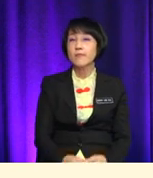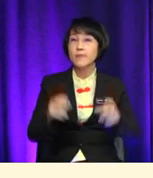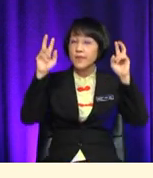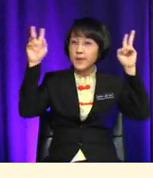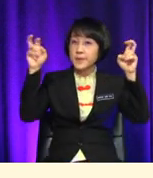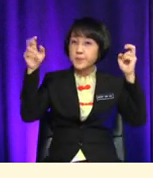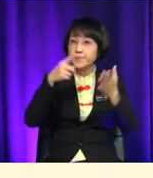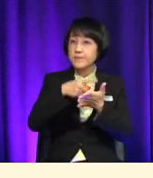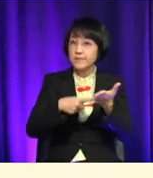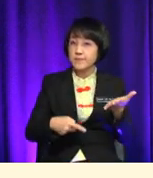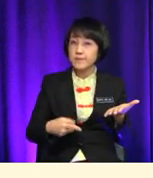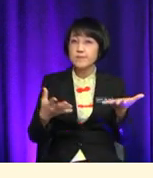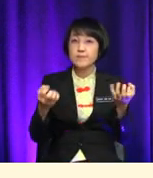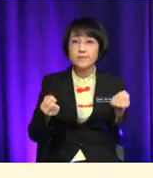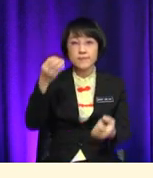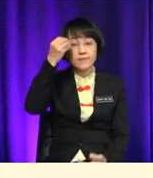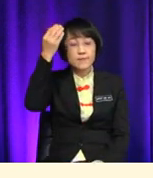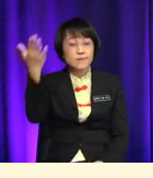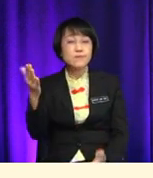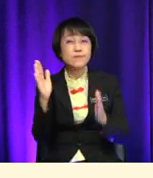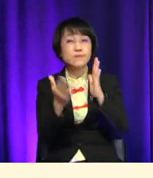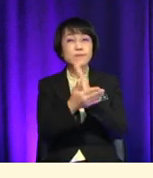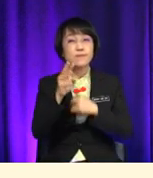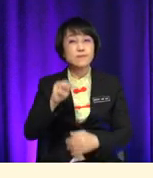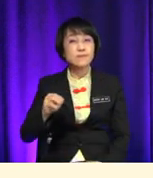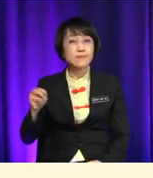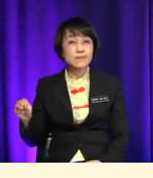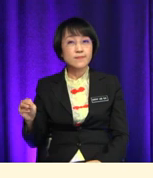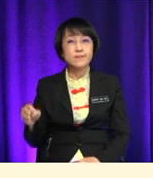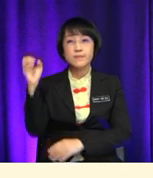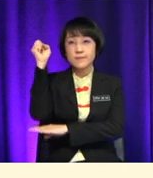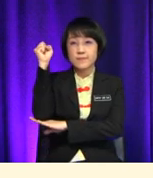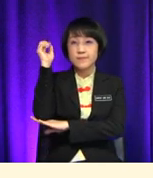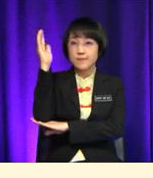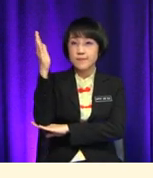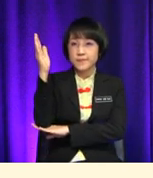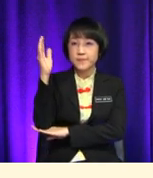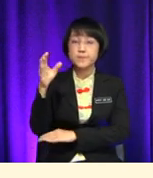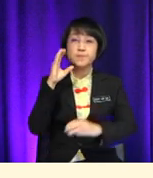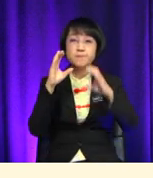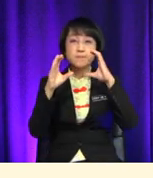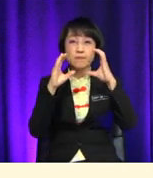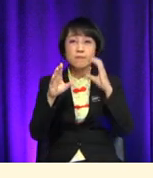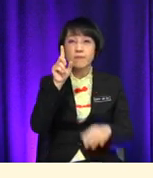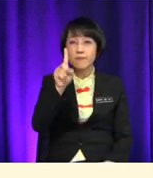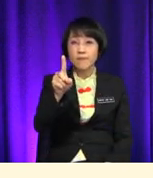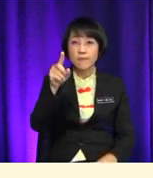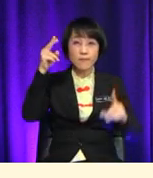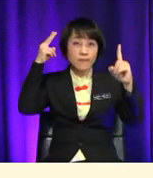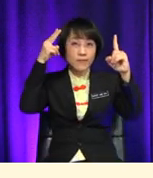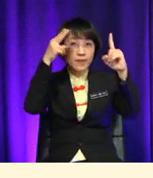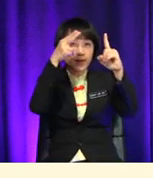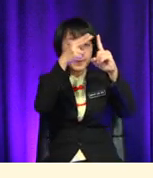disampaikan oleh murid-murid saya yang kedua secara honey adalah komunikasi sahala maknanya kita